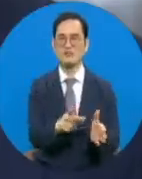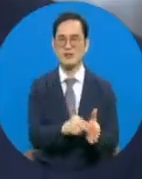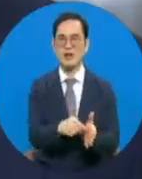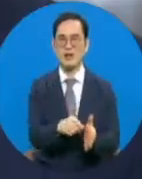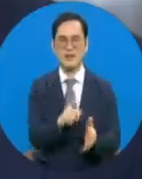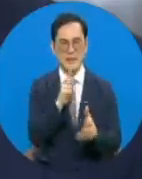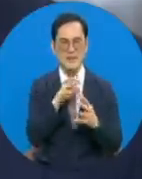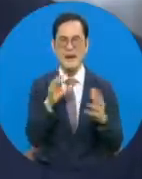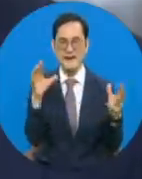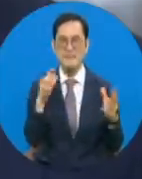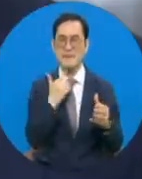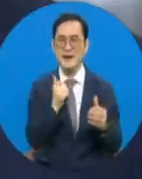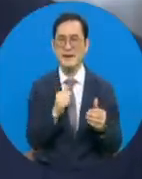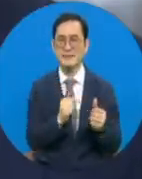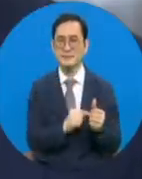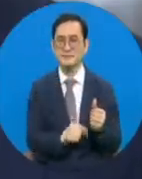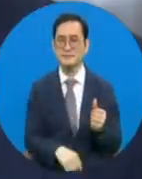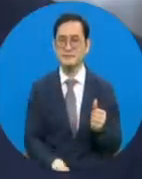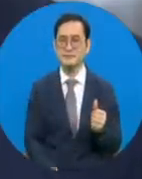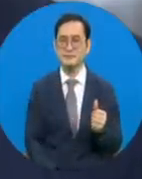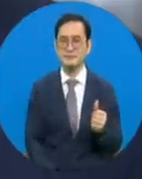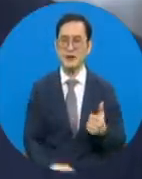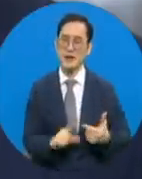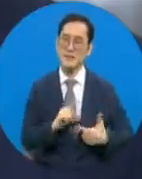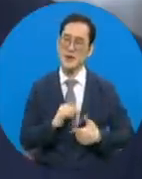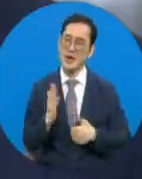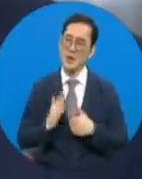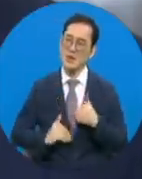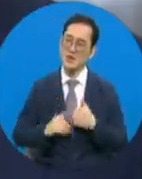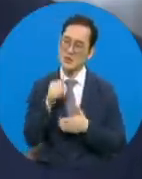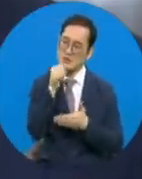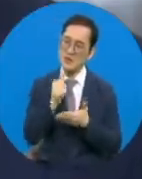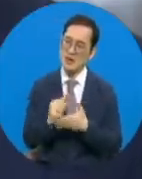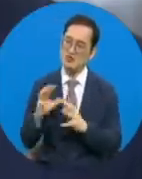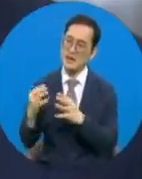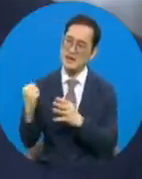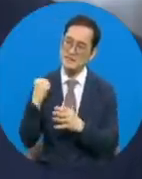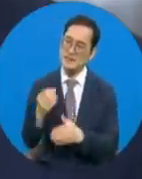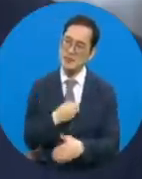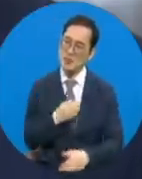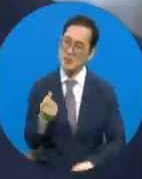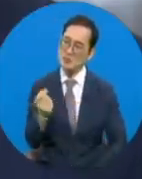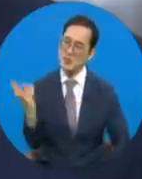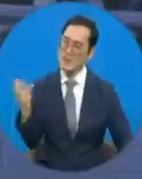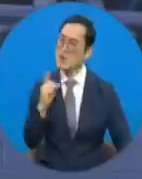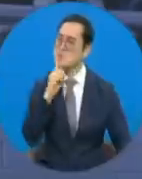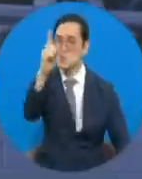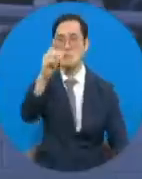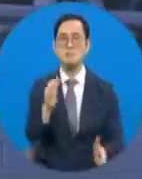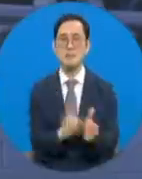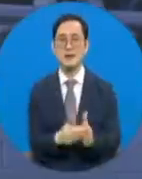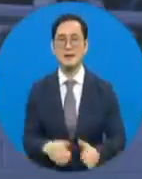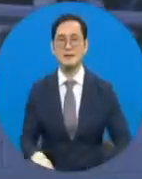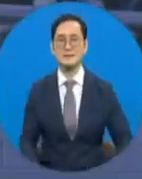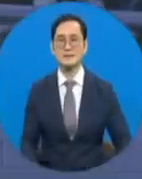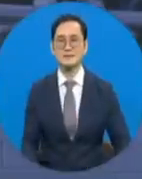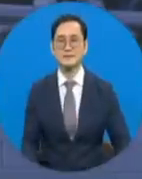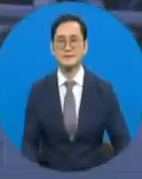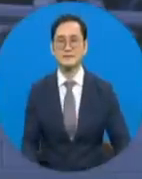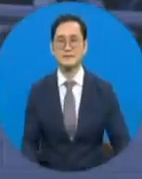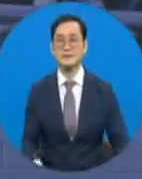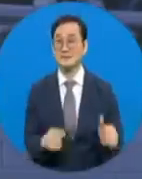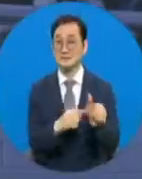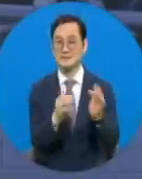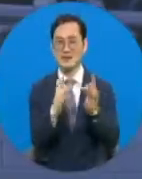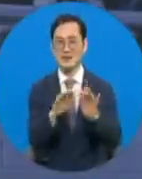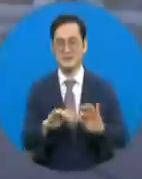김남국 의원입니다. 이번에는 명예훼손죄로 국민의힘 의원들을 고소했다고 합니다. 어제 게시된 김남국 의원의